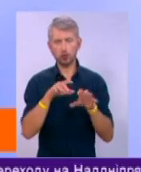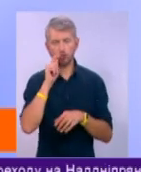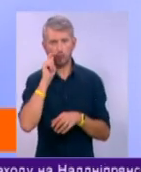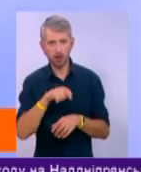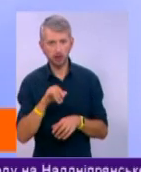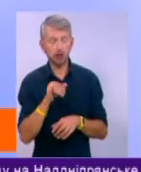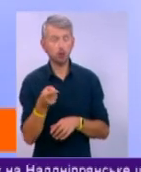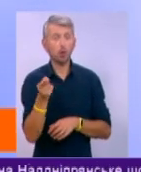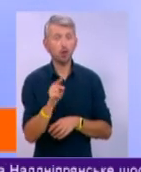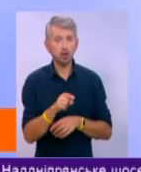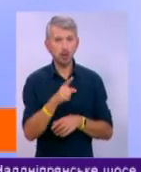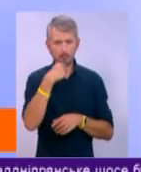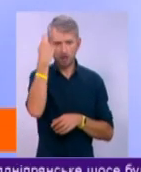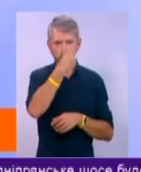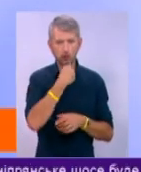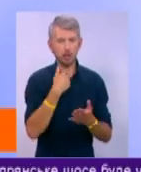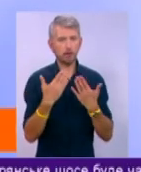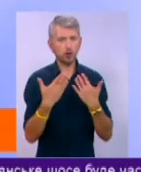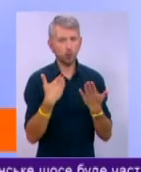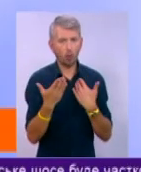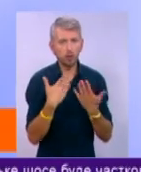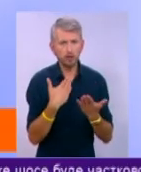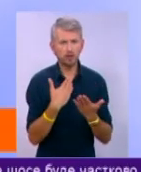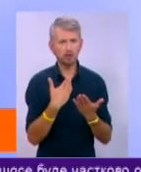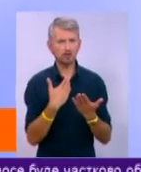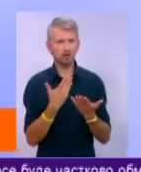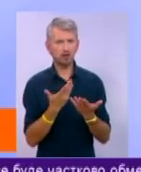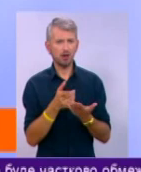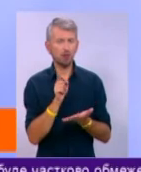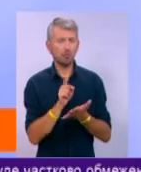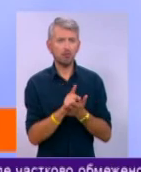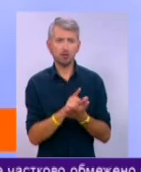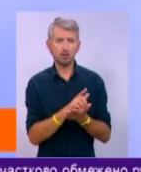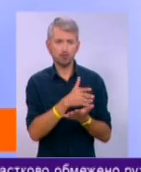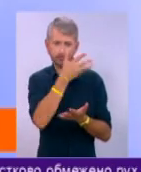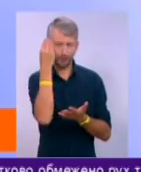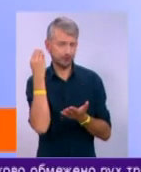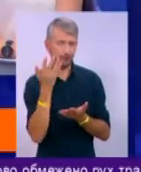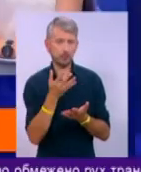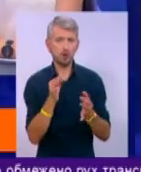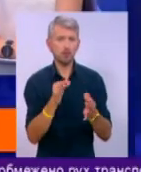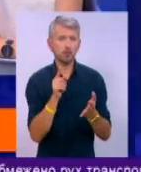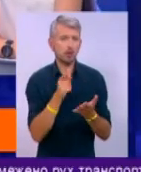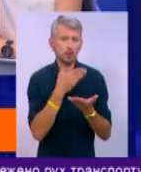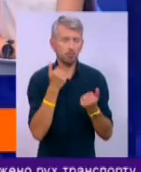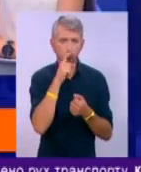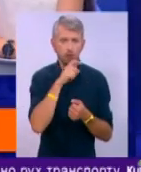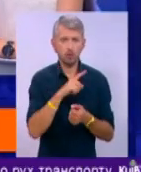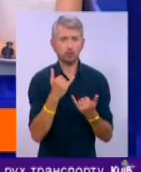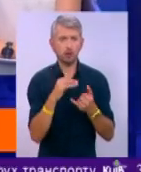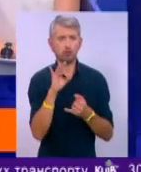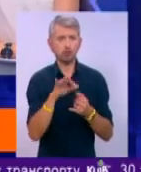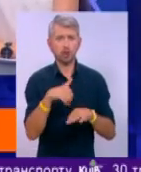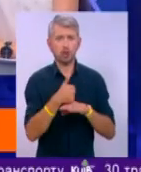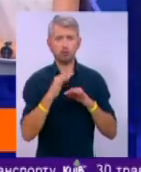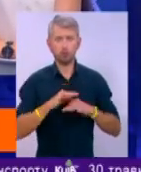І тоді персональні відносини, взаємини, так, вони повинні відійти на задній план. Нічого немає поганого, що зараз щодо генерального